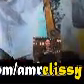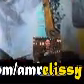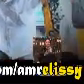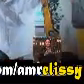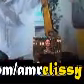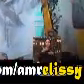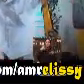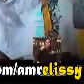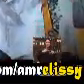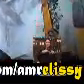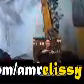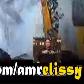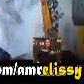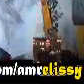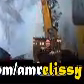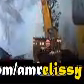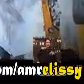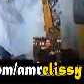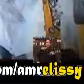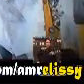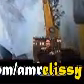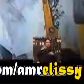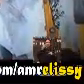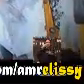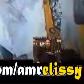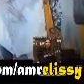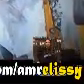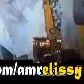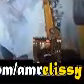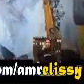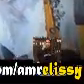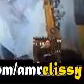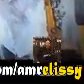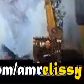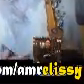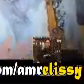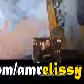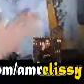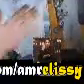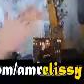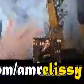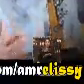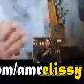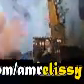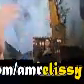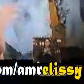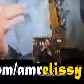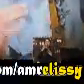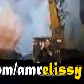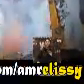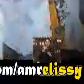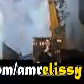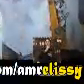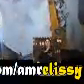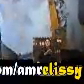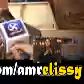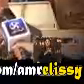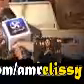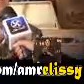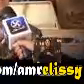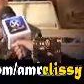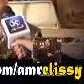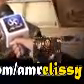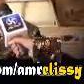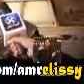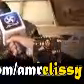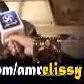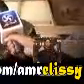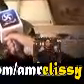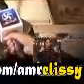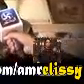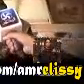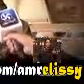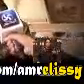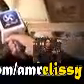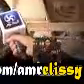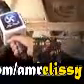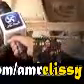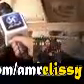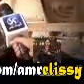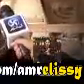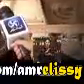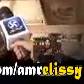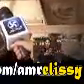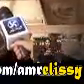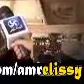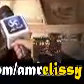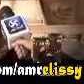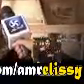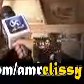كده. البنزين ال 80 بنجيب لتر ب 2 جنيه وما بنلاقيهوش، والله ما لاقيينه. كل حاجه غلت، وهو فين الاسعار ولا فين